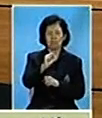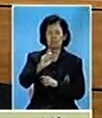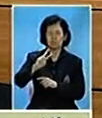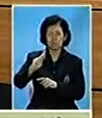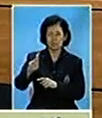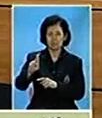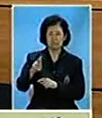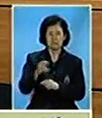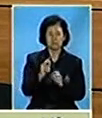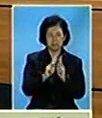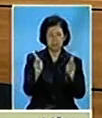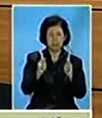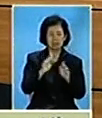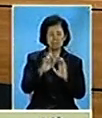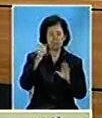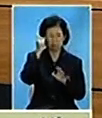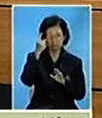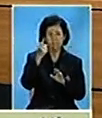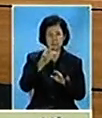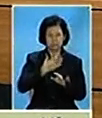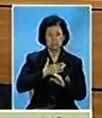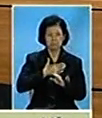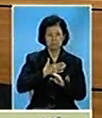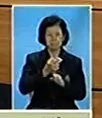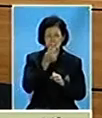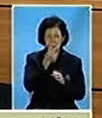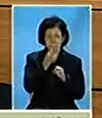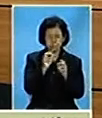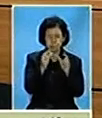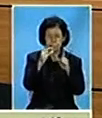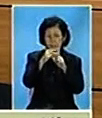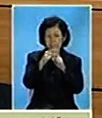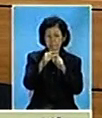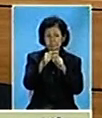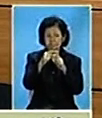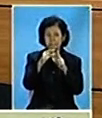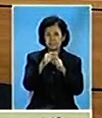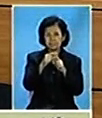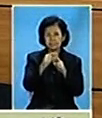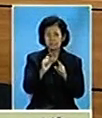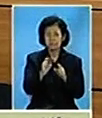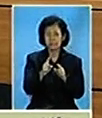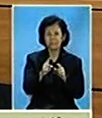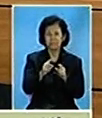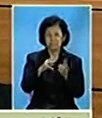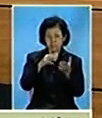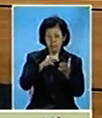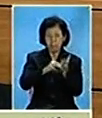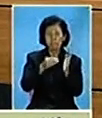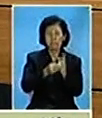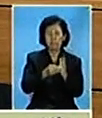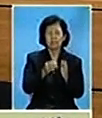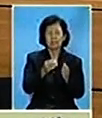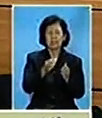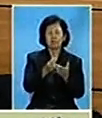การอาจจะไม่เข้าใจตรงกับผมเนี่ยนะครับถ้าท่านดูนิยามศัพท์เนี่ยเขาเขียนไว้แล้วว่าวิชาชีพแพทย์แผนไทยหมายความว่าวิชาชี